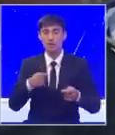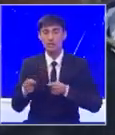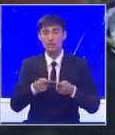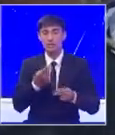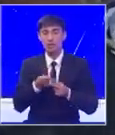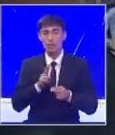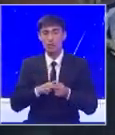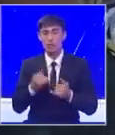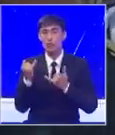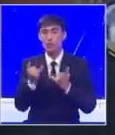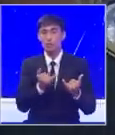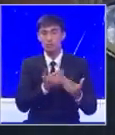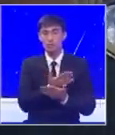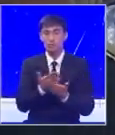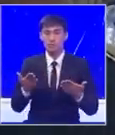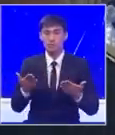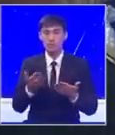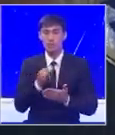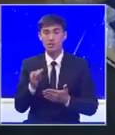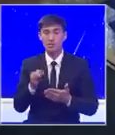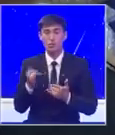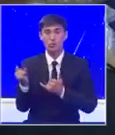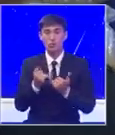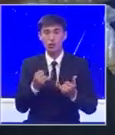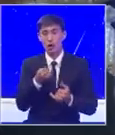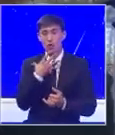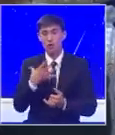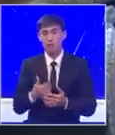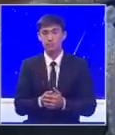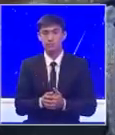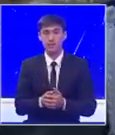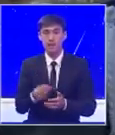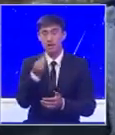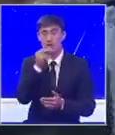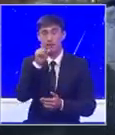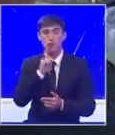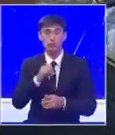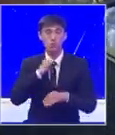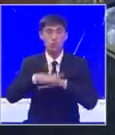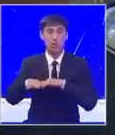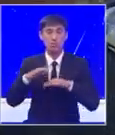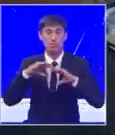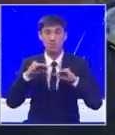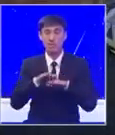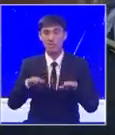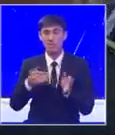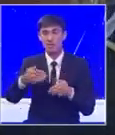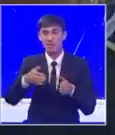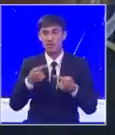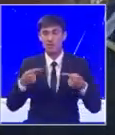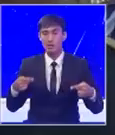очень уважительно относятся, и условия тут очень хорошие. Еда вкусная, пляж, бассейн и так